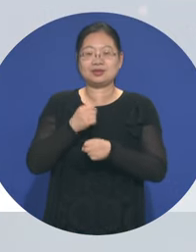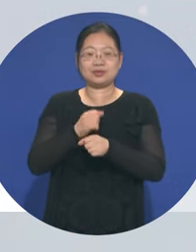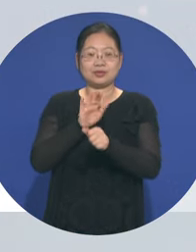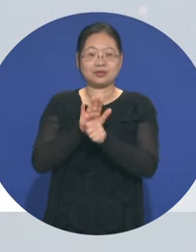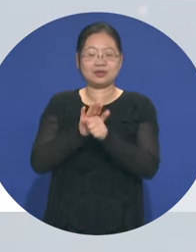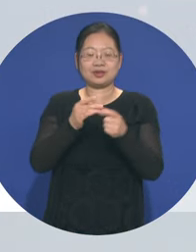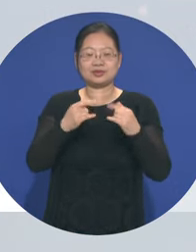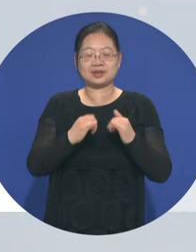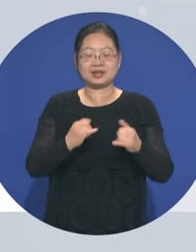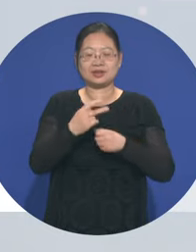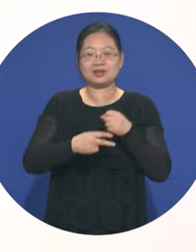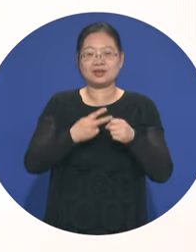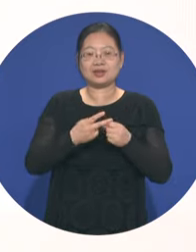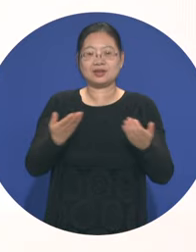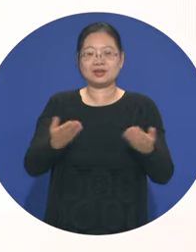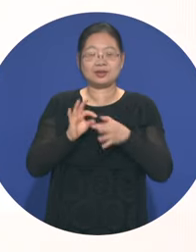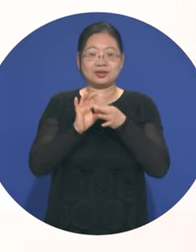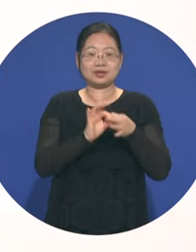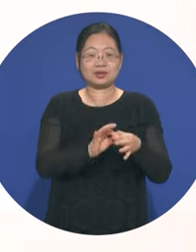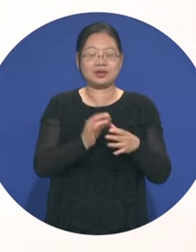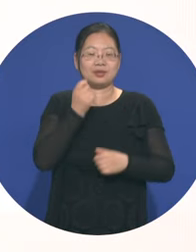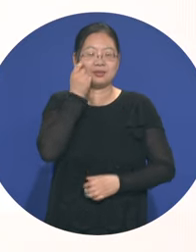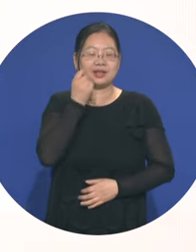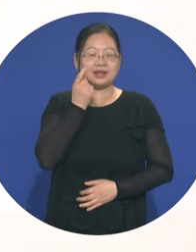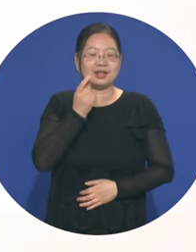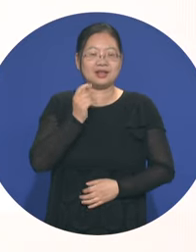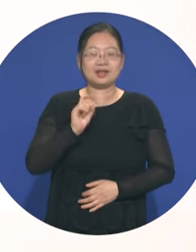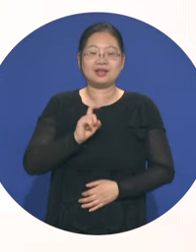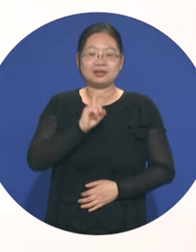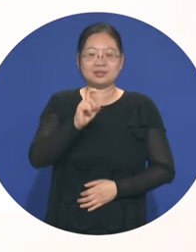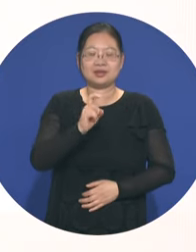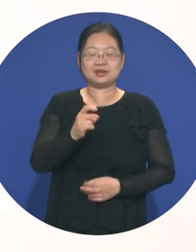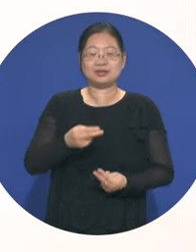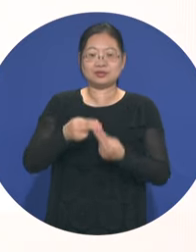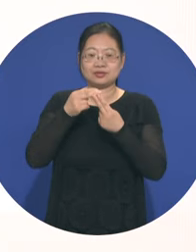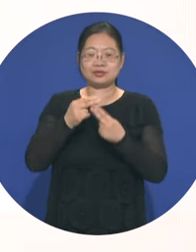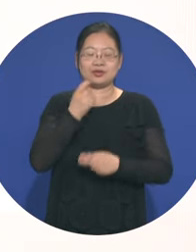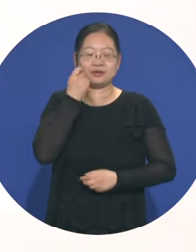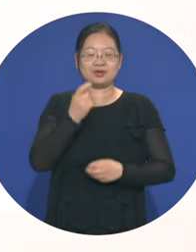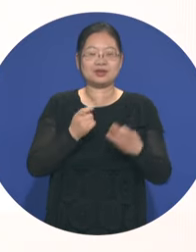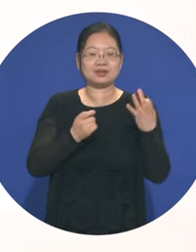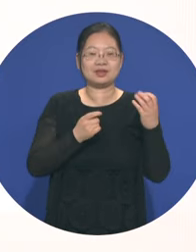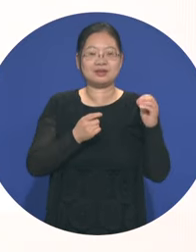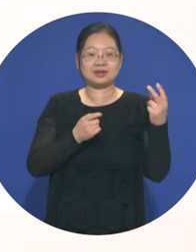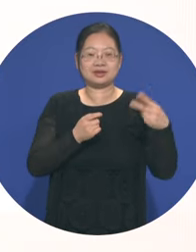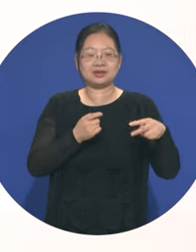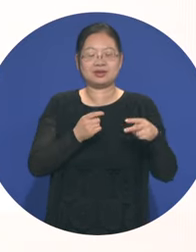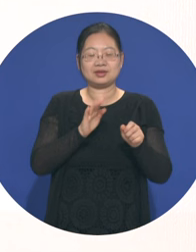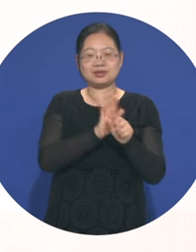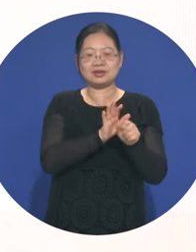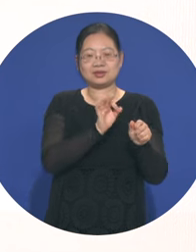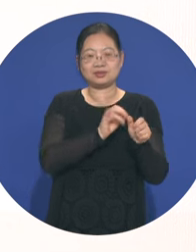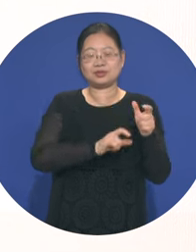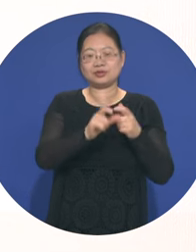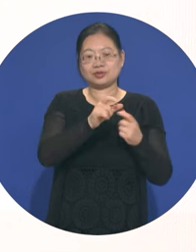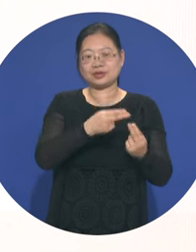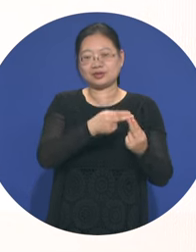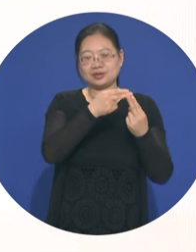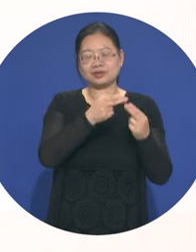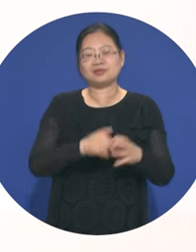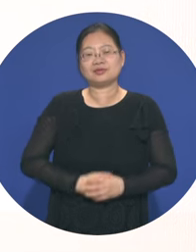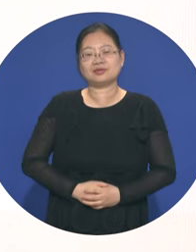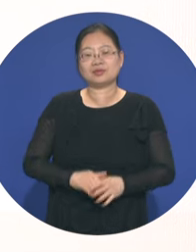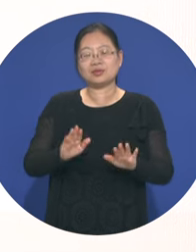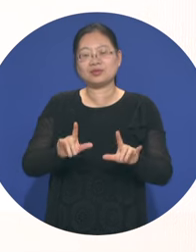위한 것으로 참여자가 2년간 근로를 유지하며 매달 10만 원씩 저축하면 월 14만 2,000원의 지원금이